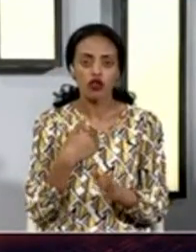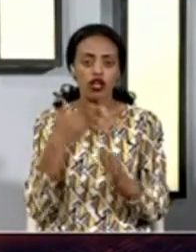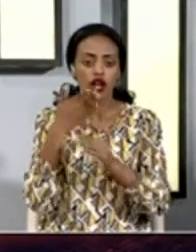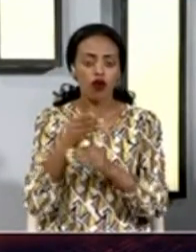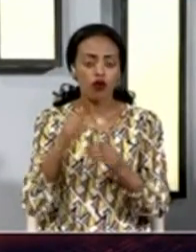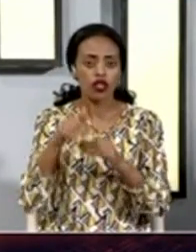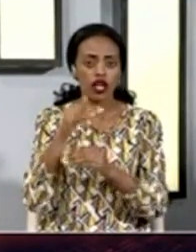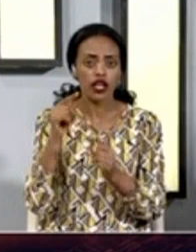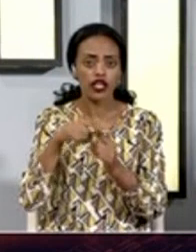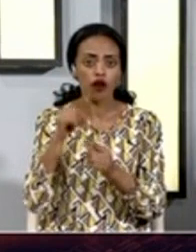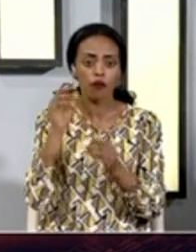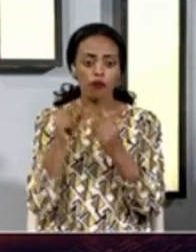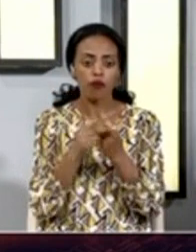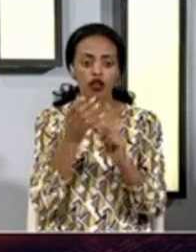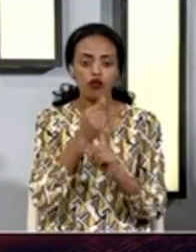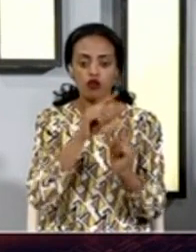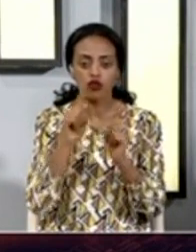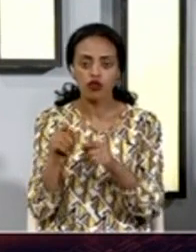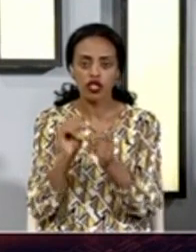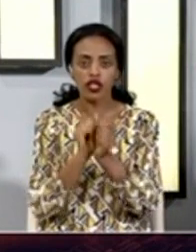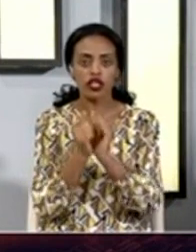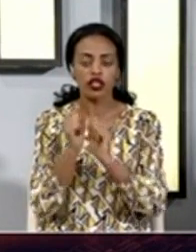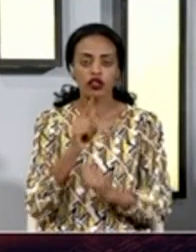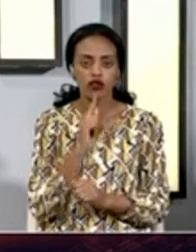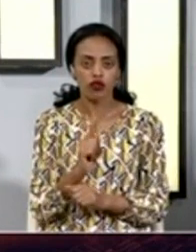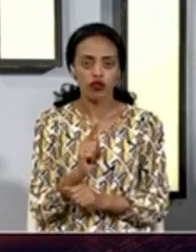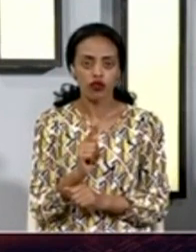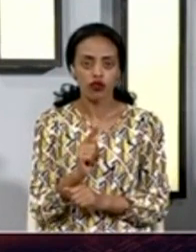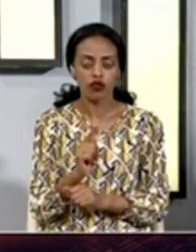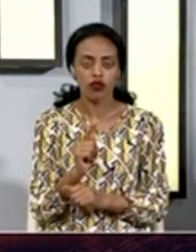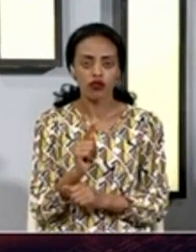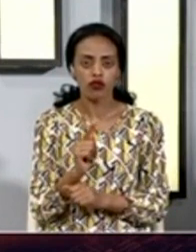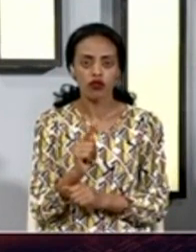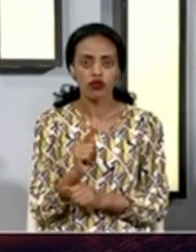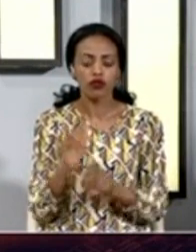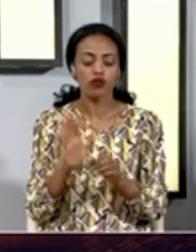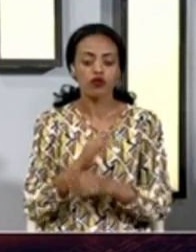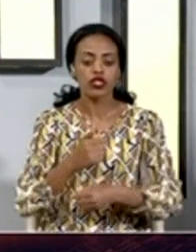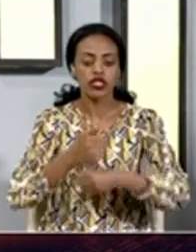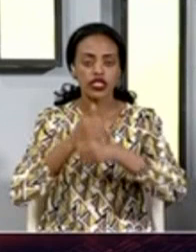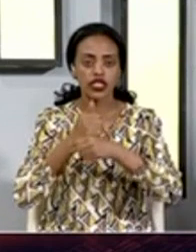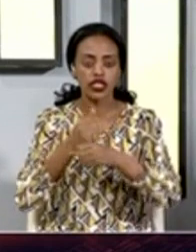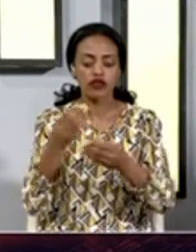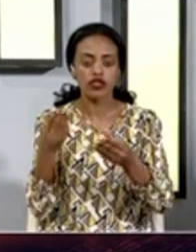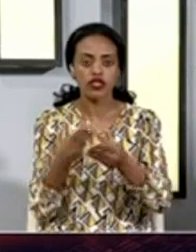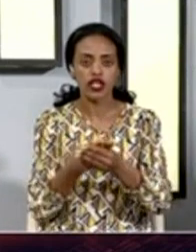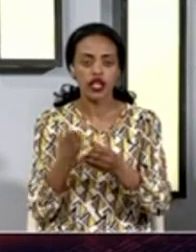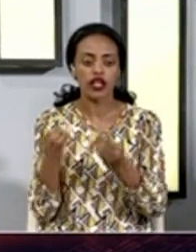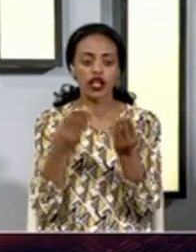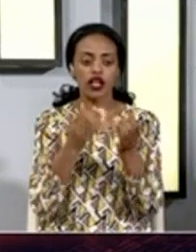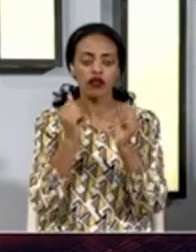ብላዕሊ ናብ ባንኪ ሒዙ መፅኡ ትቐርሺ ክቐይር ይኽእል እዩ። ንዑ እውን ዝድግፍ ሰነድ እውን ክቐርብ ክእል